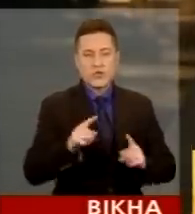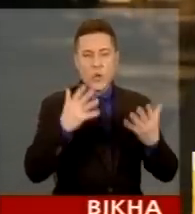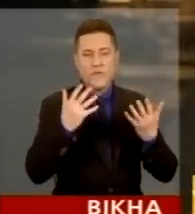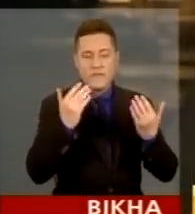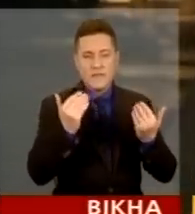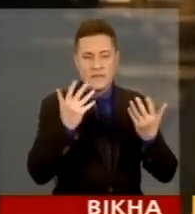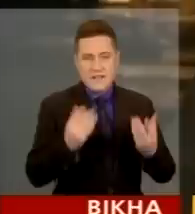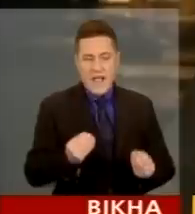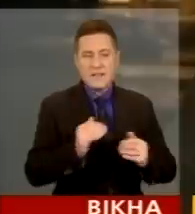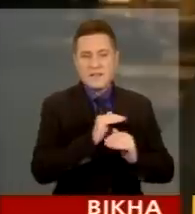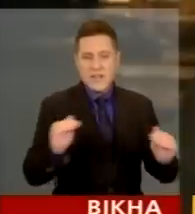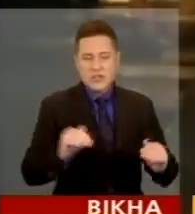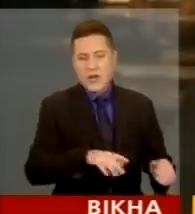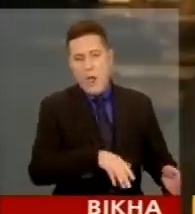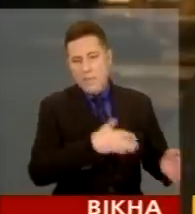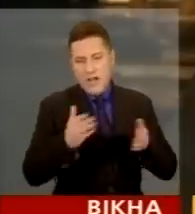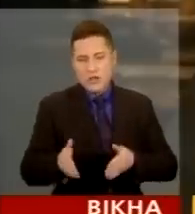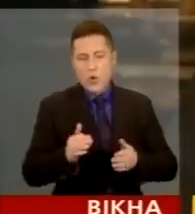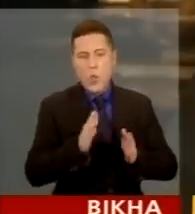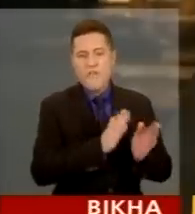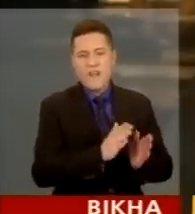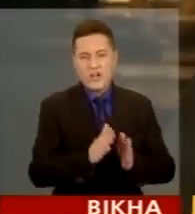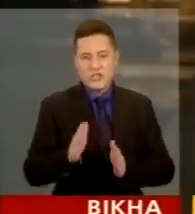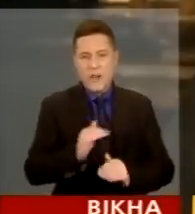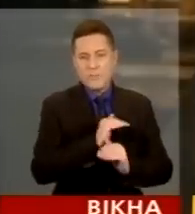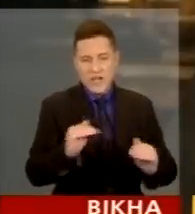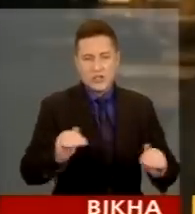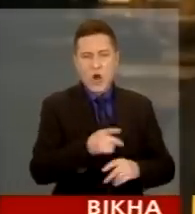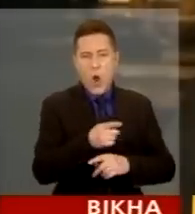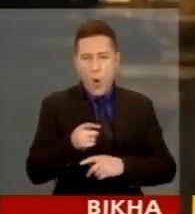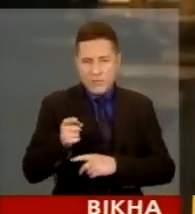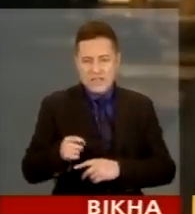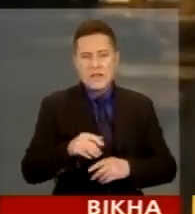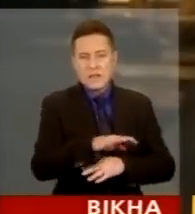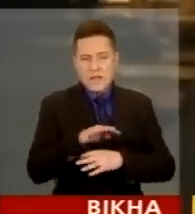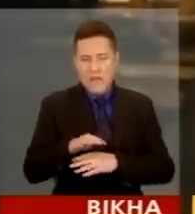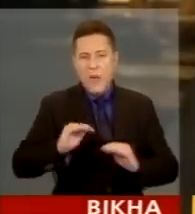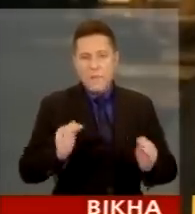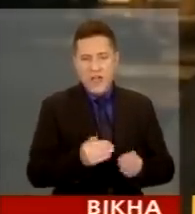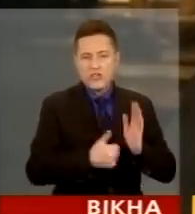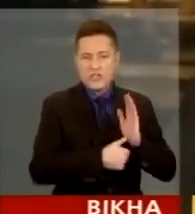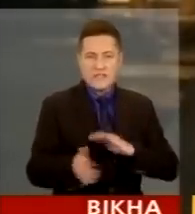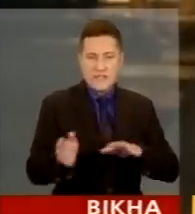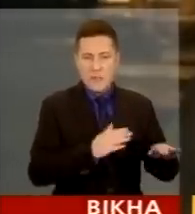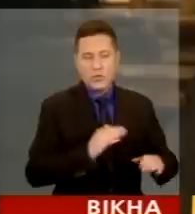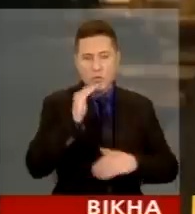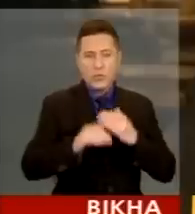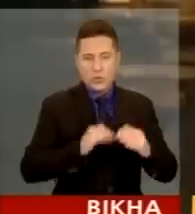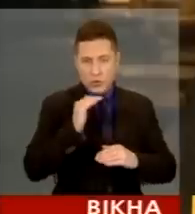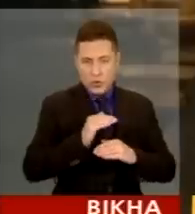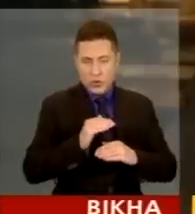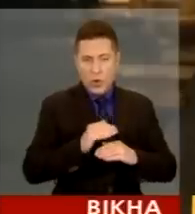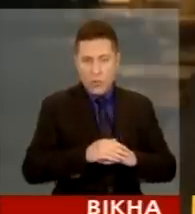перейшов в режим тиші. Обстрілів дійсно стало набагато менше, 6 за минулу добу, а бувало так, що і